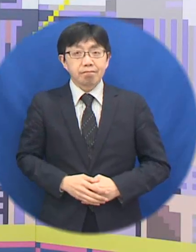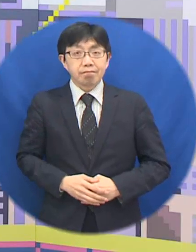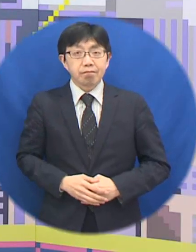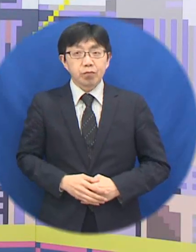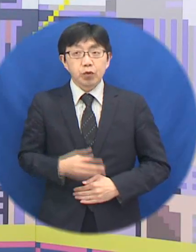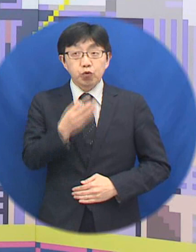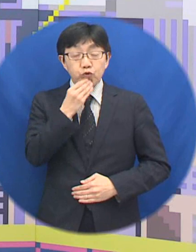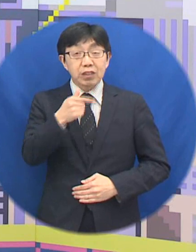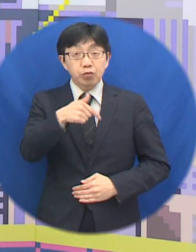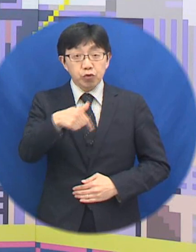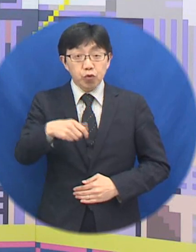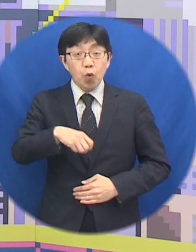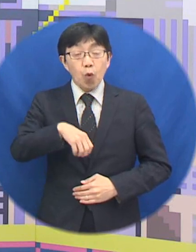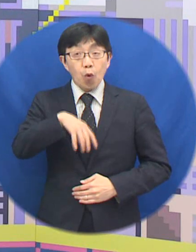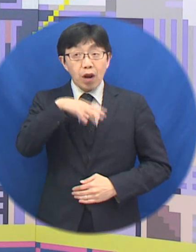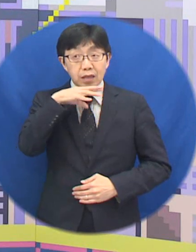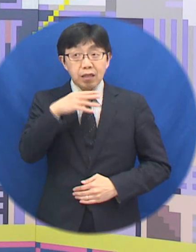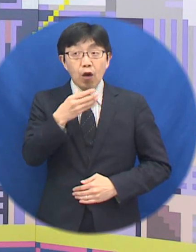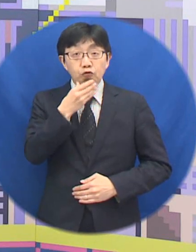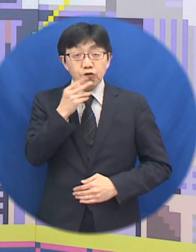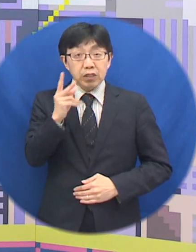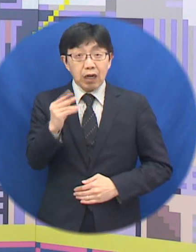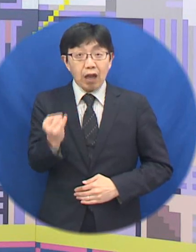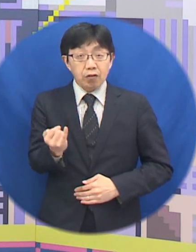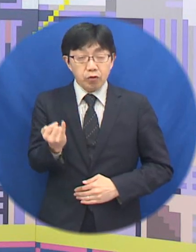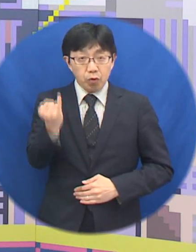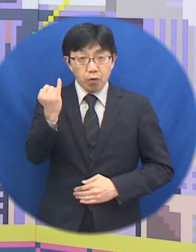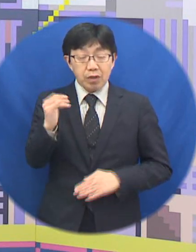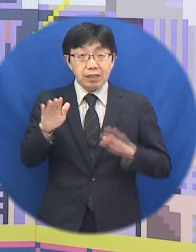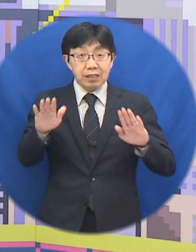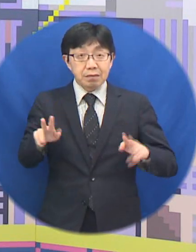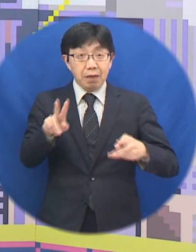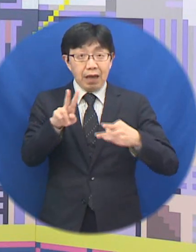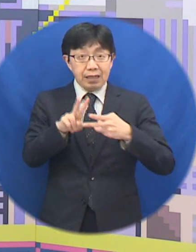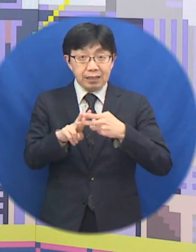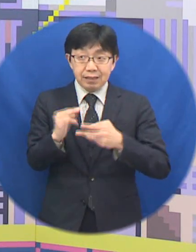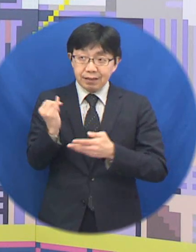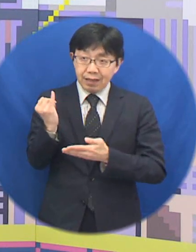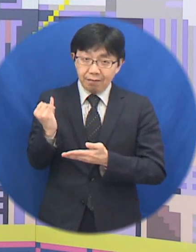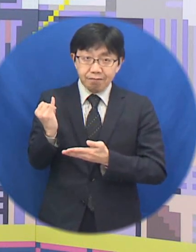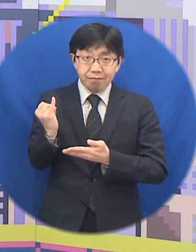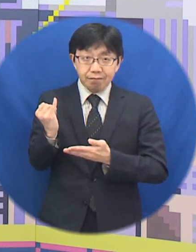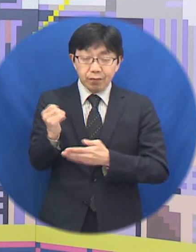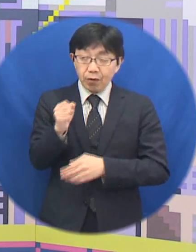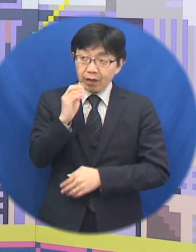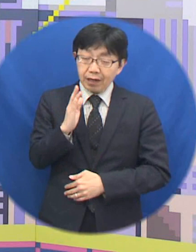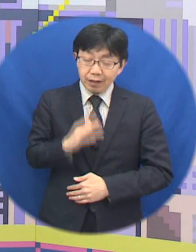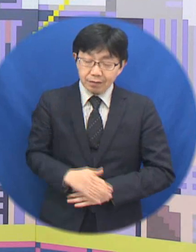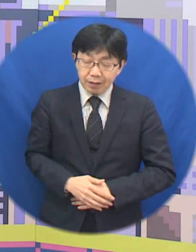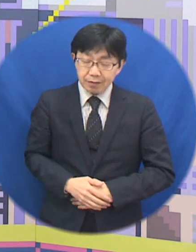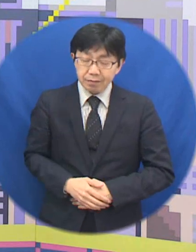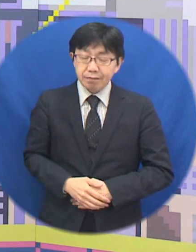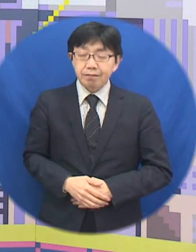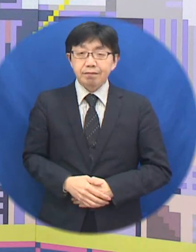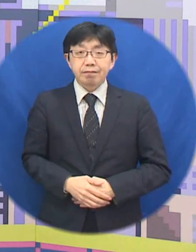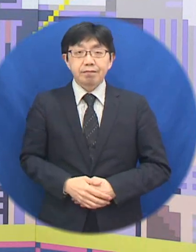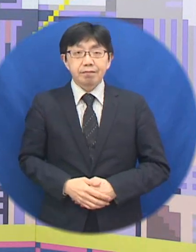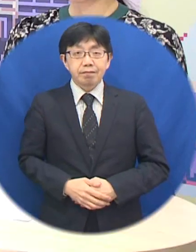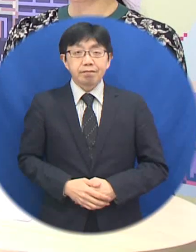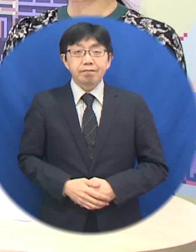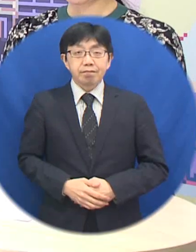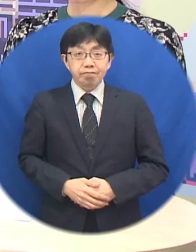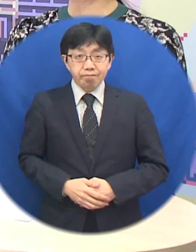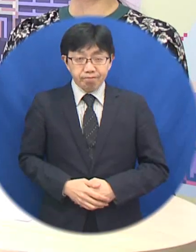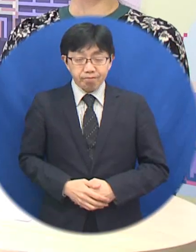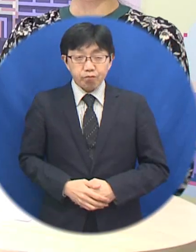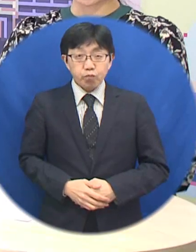福祉部高齢者福祉課長、今井由里さんです。今井さん、よろしくお願いいたします。 よろしくお願いいたします。 さあ、